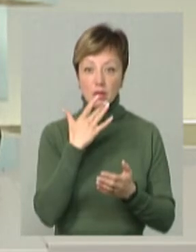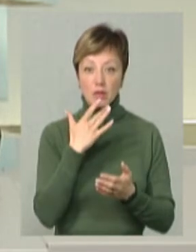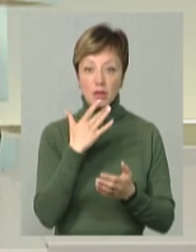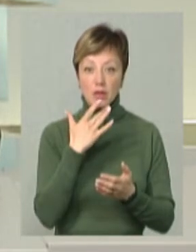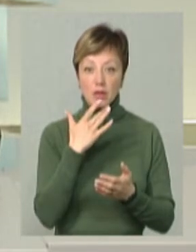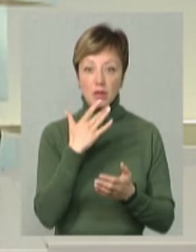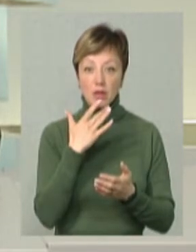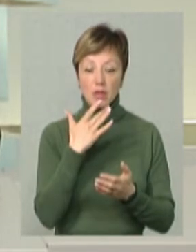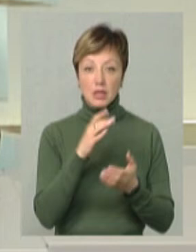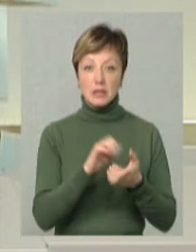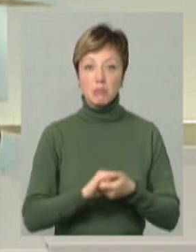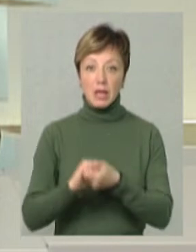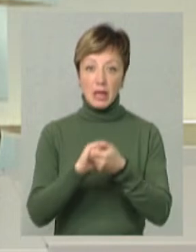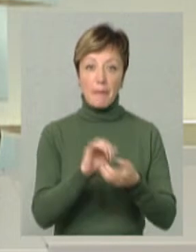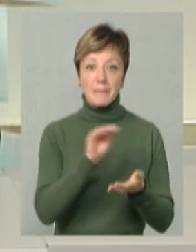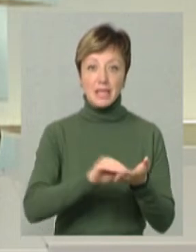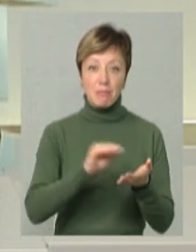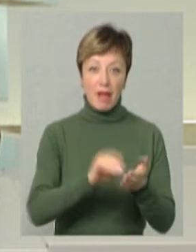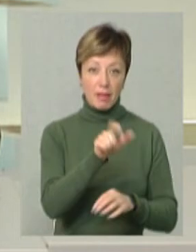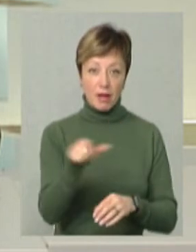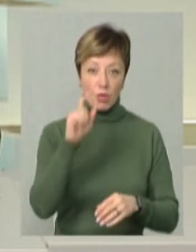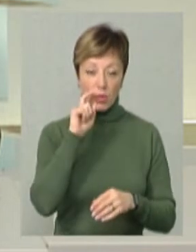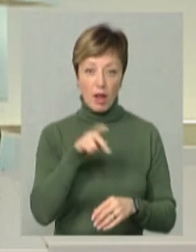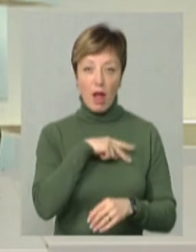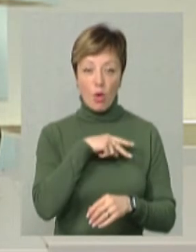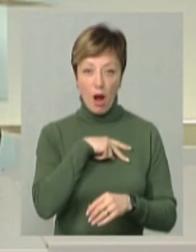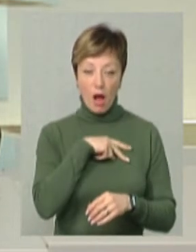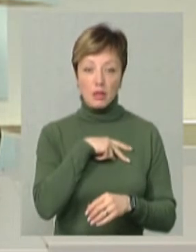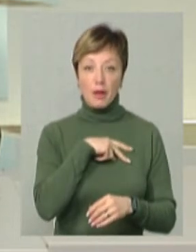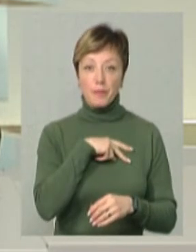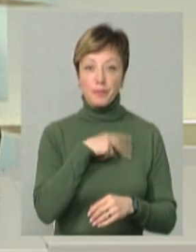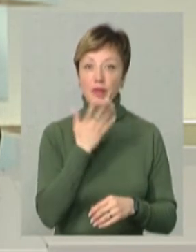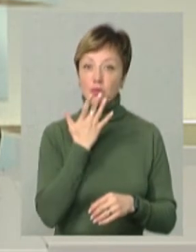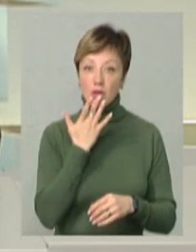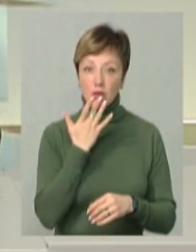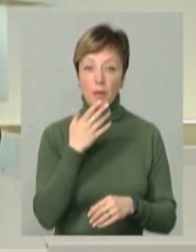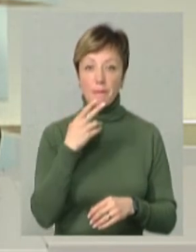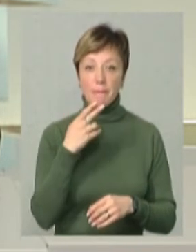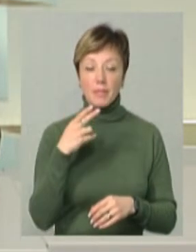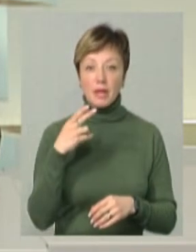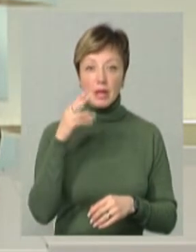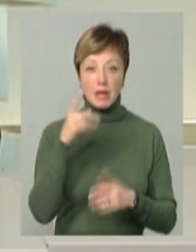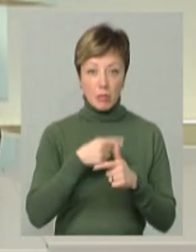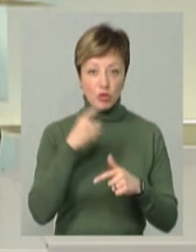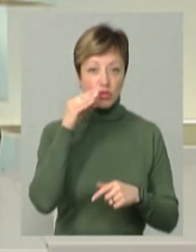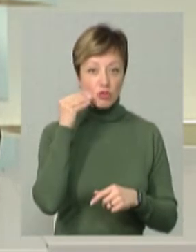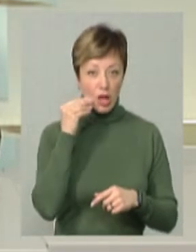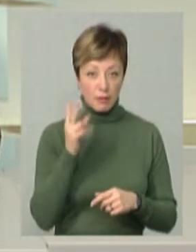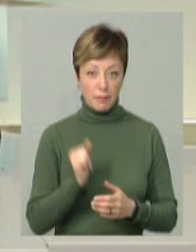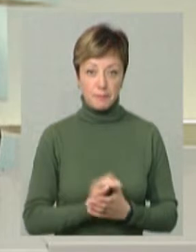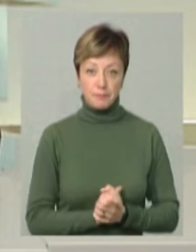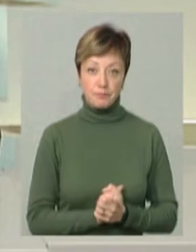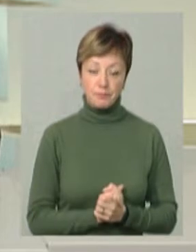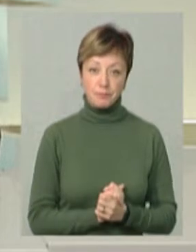Національної спілки письменників України, лауреата Національної премії імені Тараса Григоровича